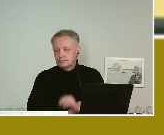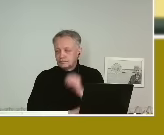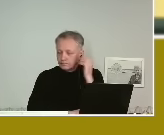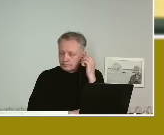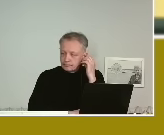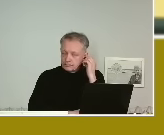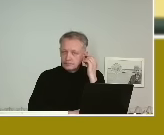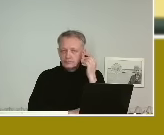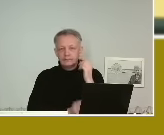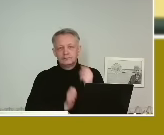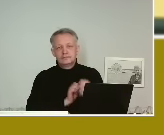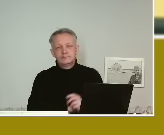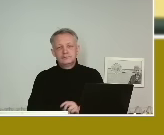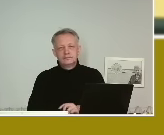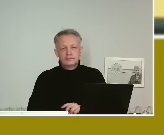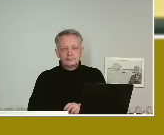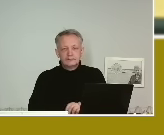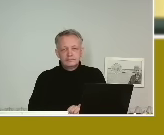Sakėte, kad